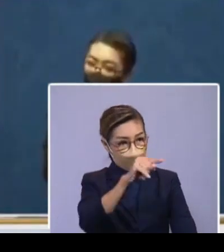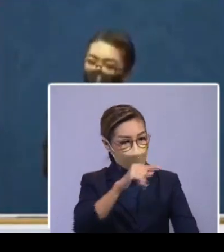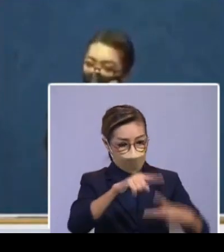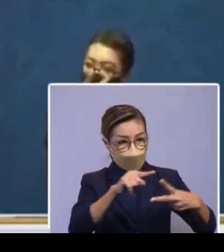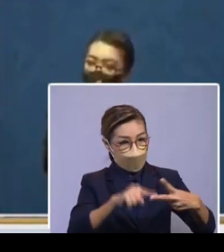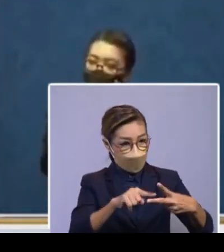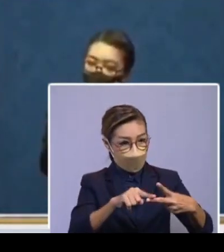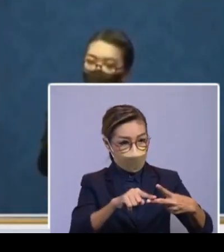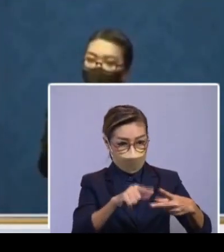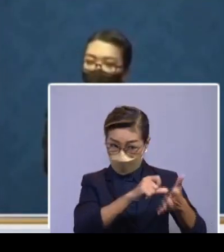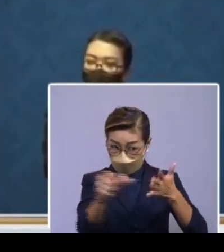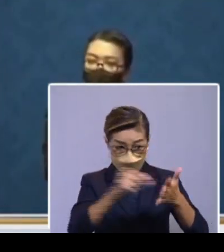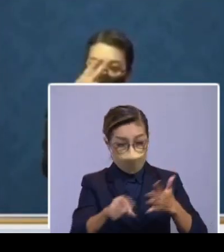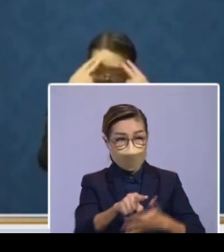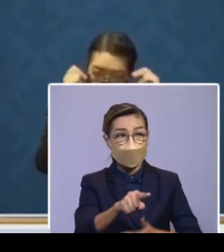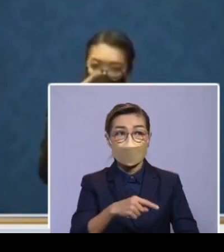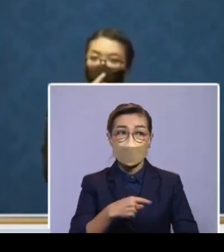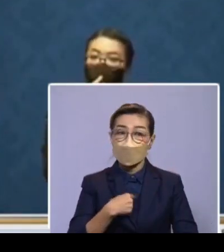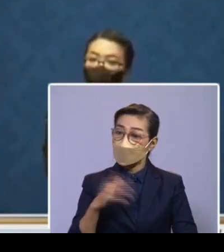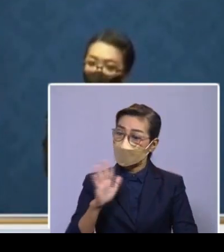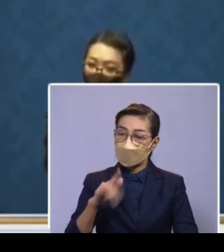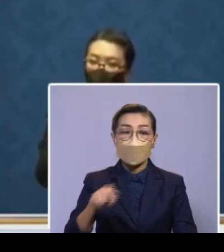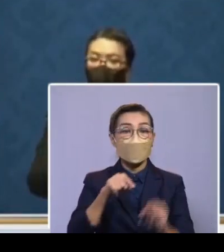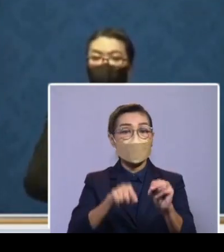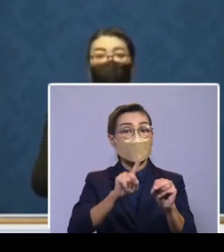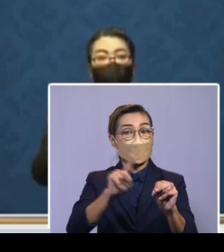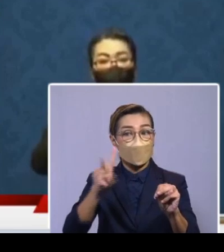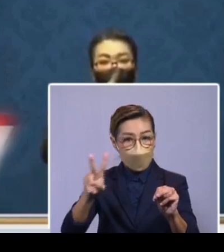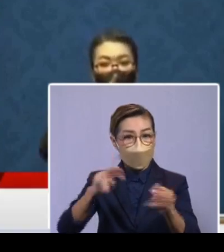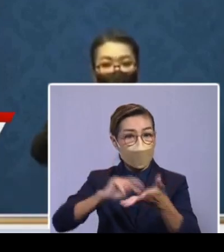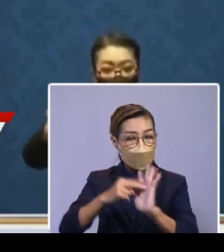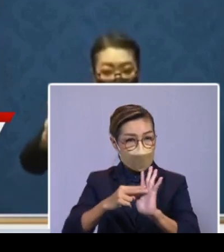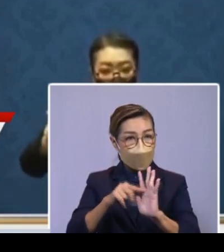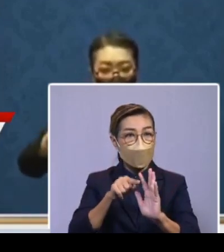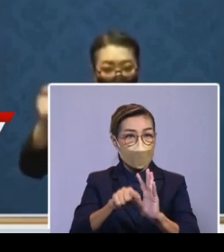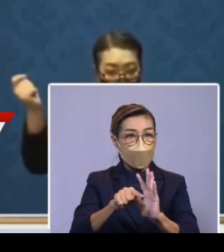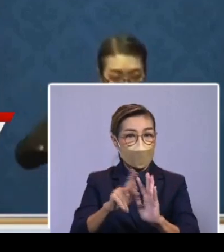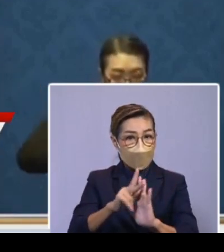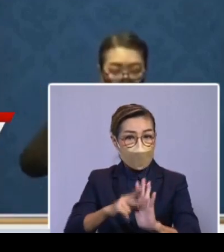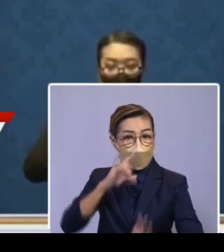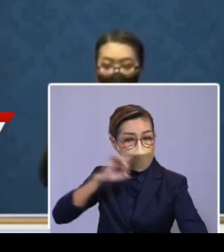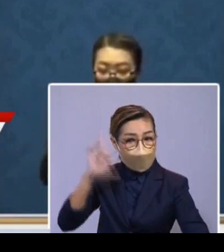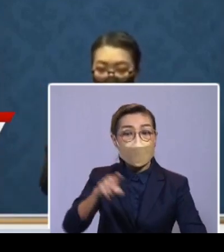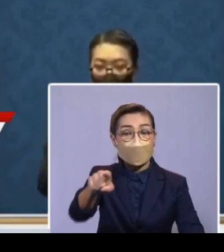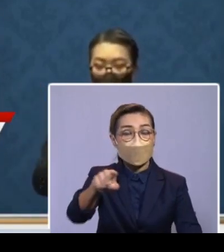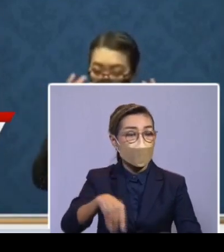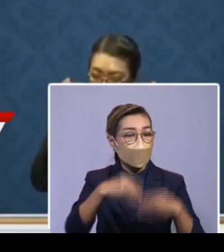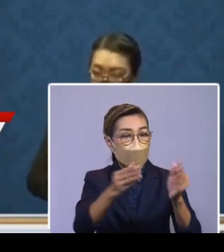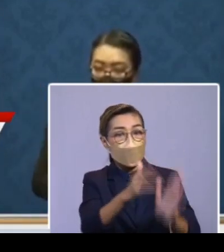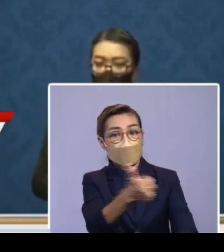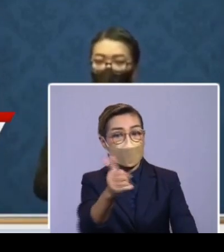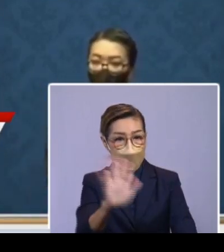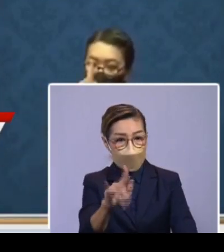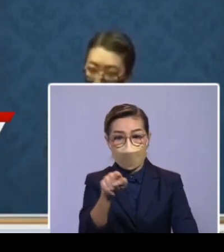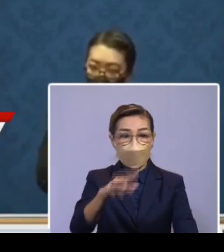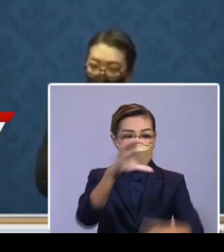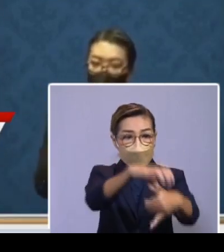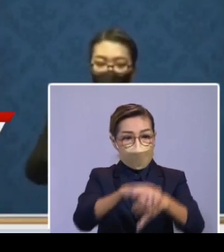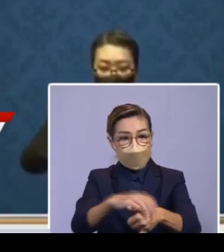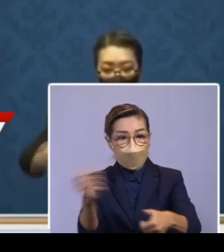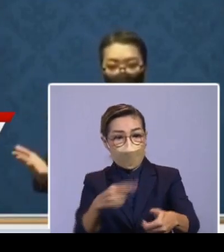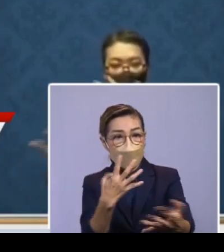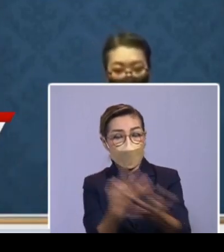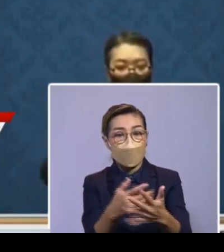างมาตรา112เป็นมาตราร้ายแรงนะท่านเที่ยวมาป้ายให้ใครๆอย่างนี้ได้ยังไงน ี่ ก็เอาเด็กไปเข้าคุกไม่ยอมปล่อยไม่ให้